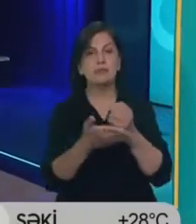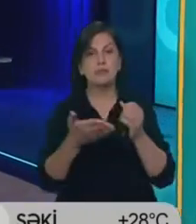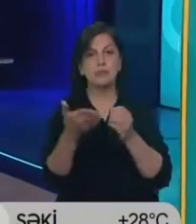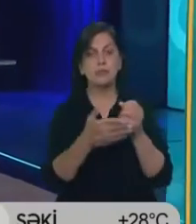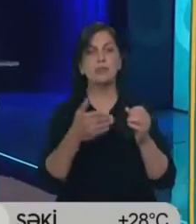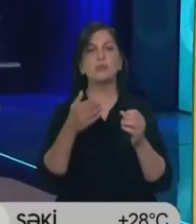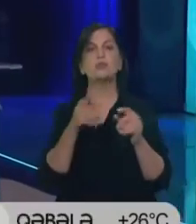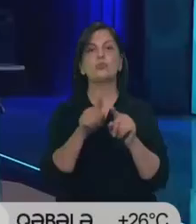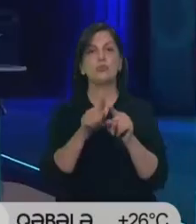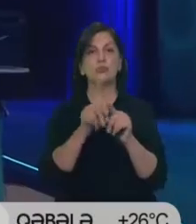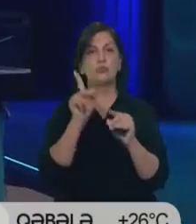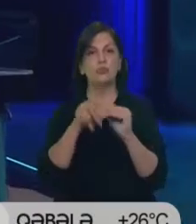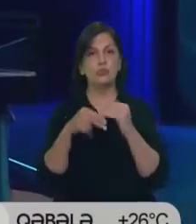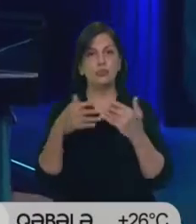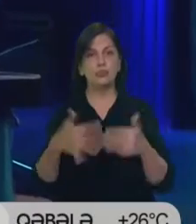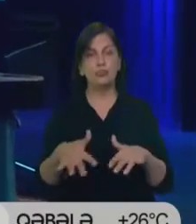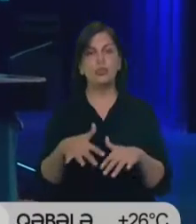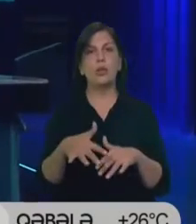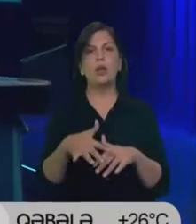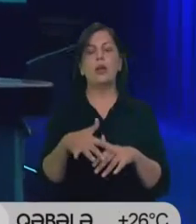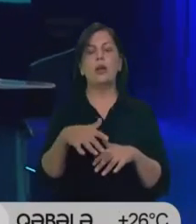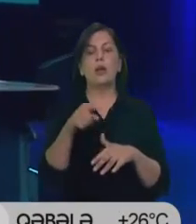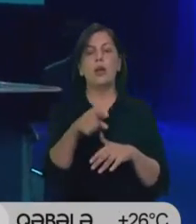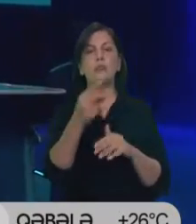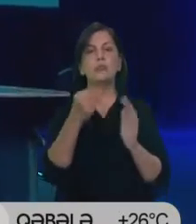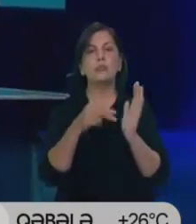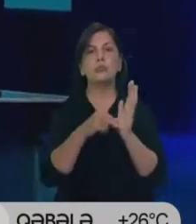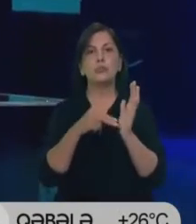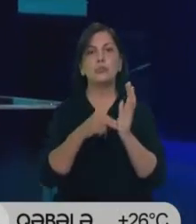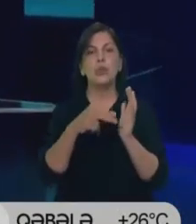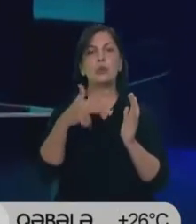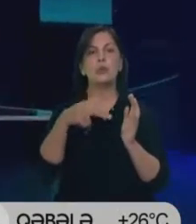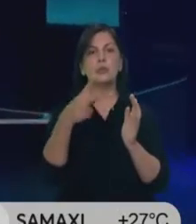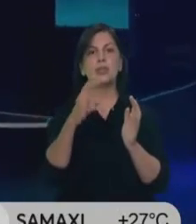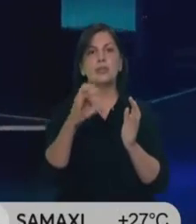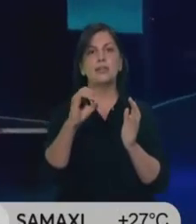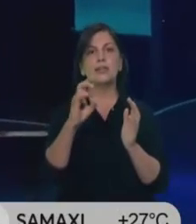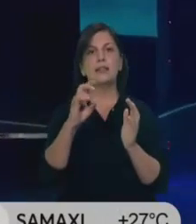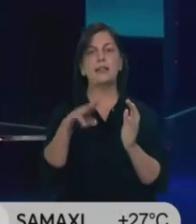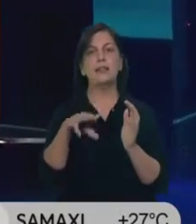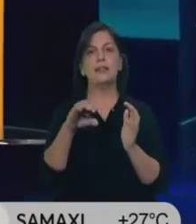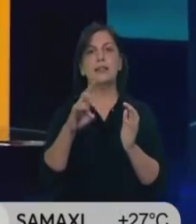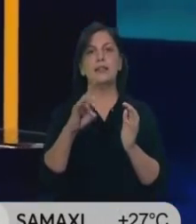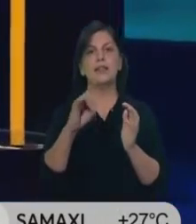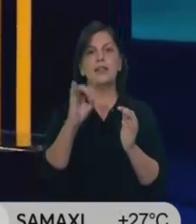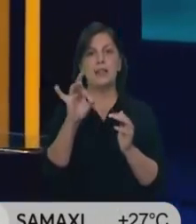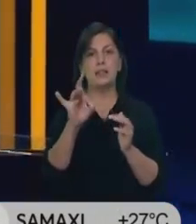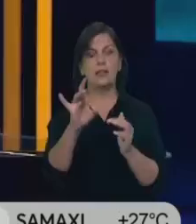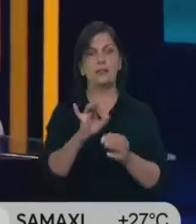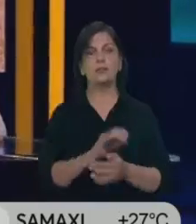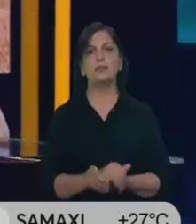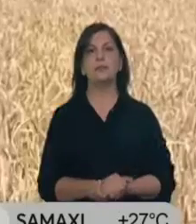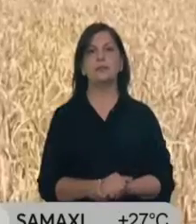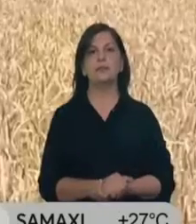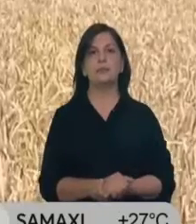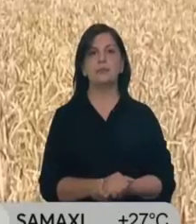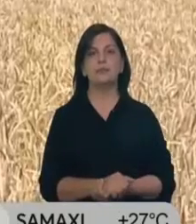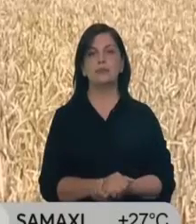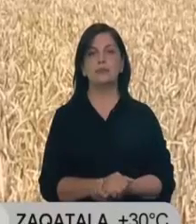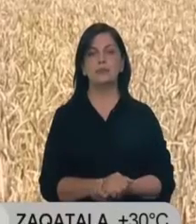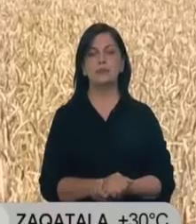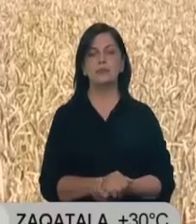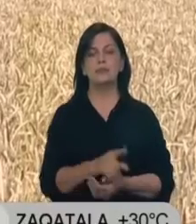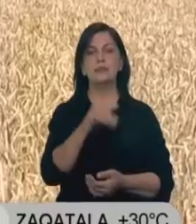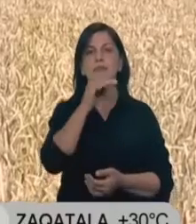orta məhsuldarlıq 32 sentnerə çatır. Biçinin yekununda bu rəqəmin yüksələcəyi gözlənilir. Tezrə